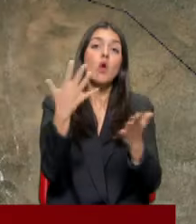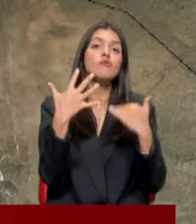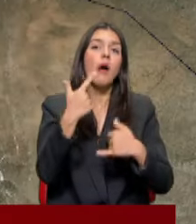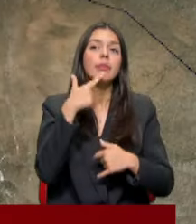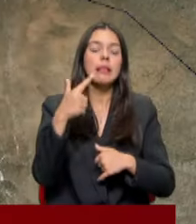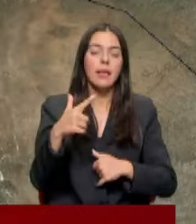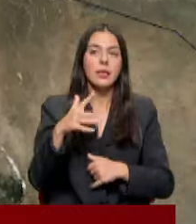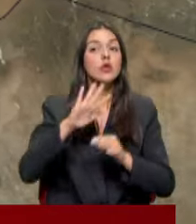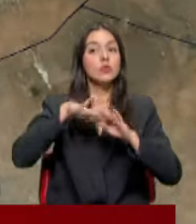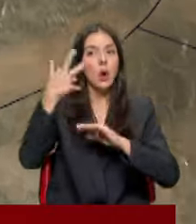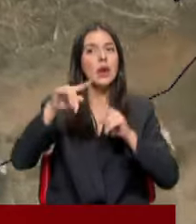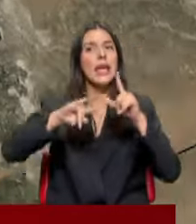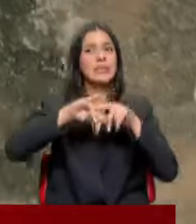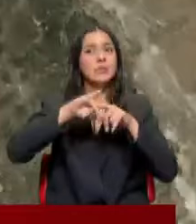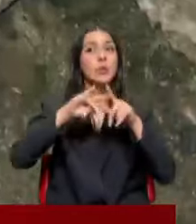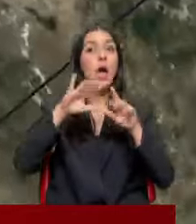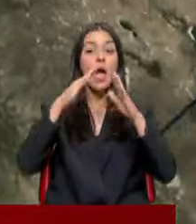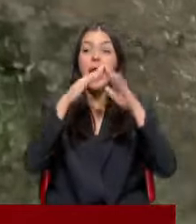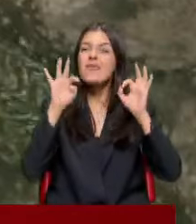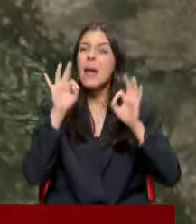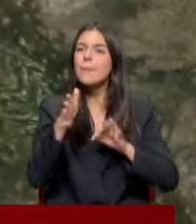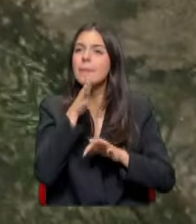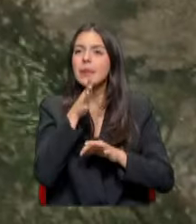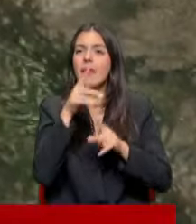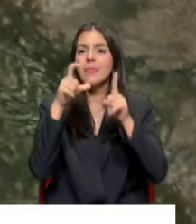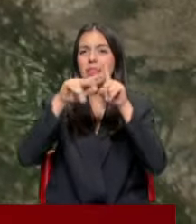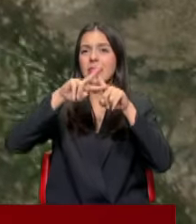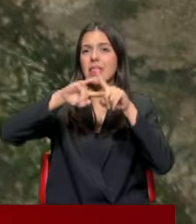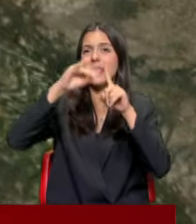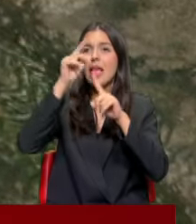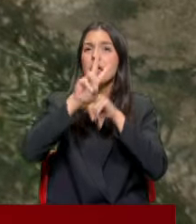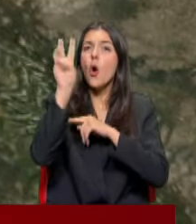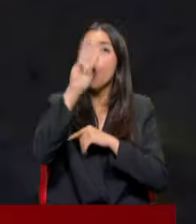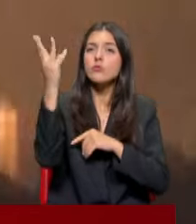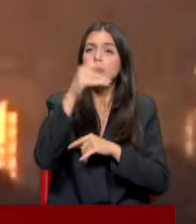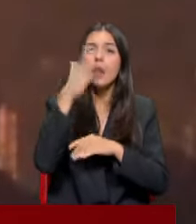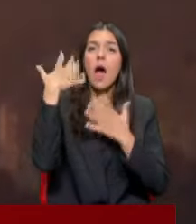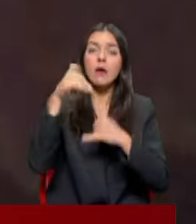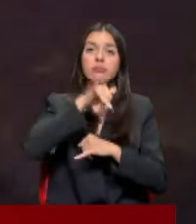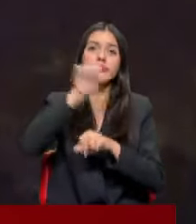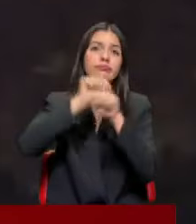yaptı. Ardından Hizbullah'ın kalesi olarak bilinen Dahiye'ye 30 hava saldırısı düzenledi.